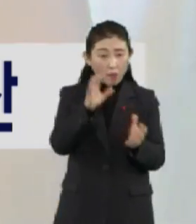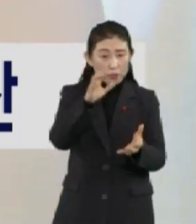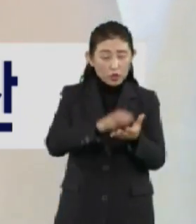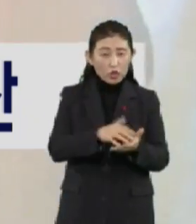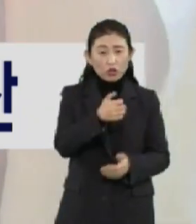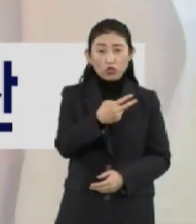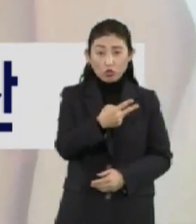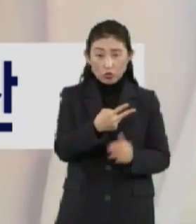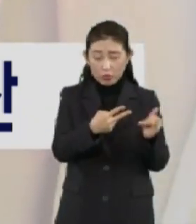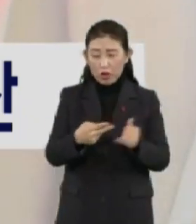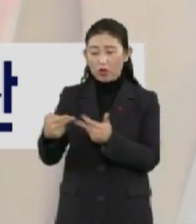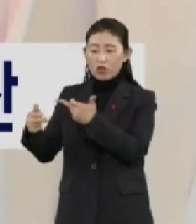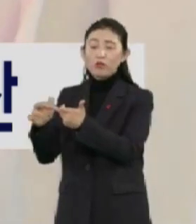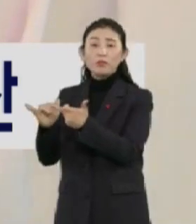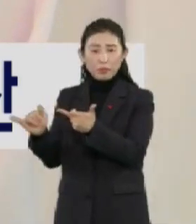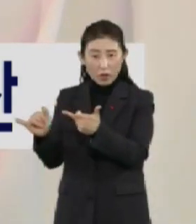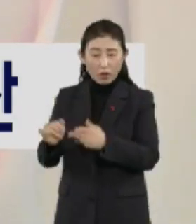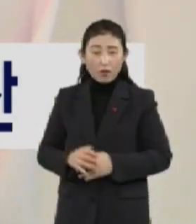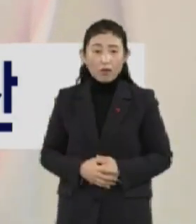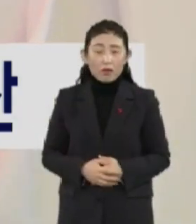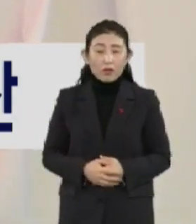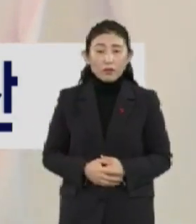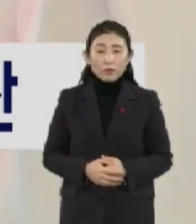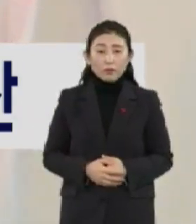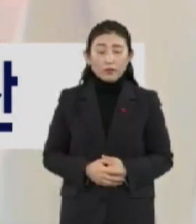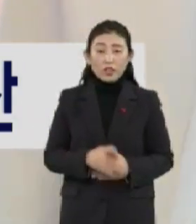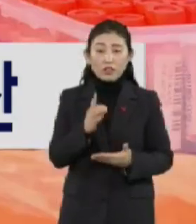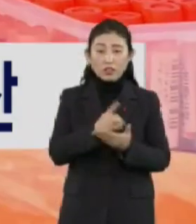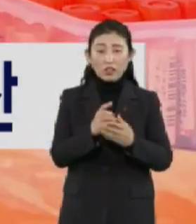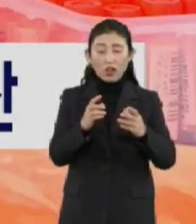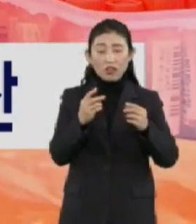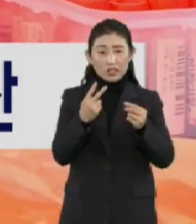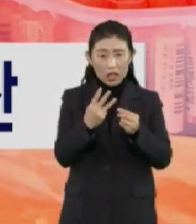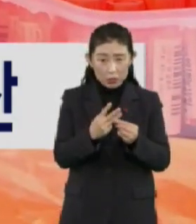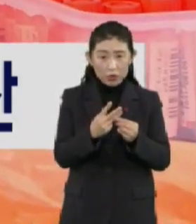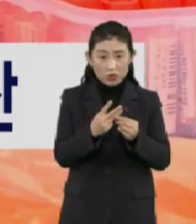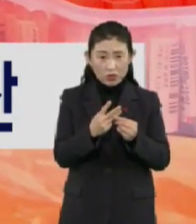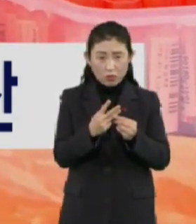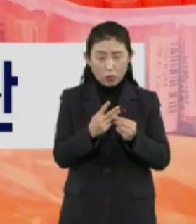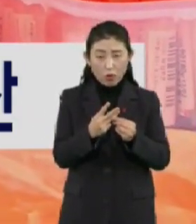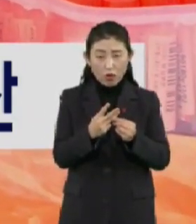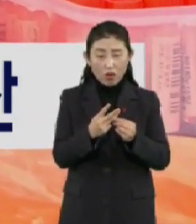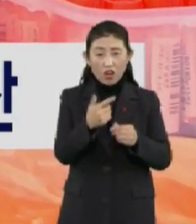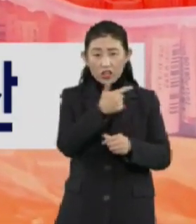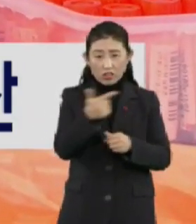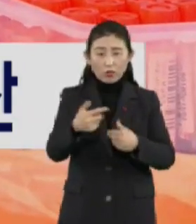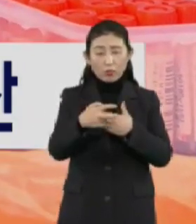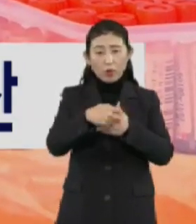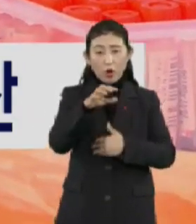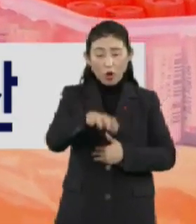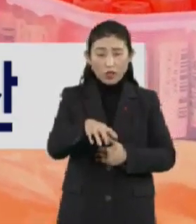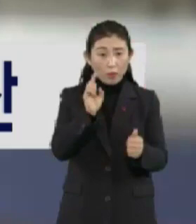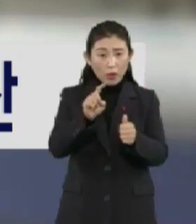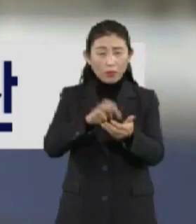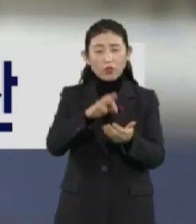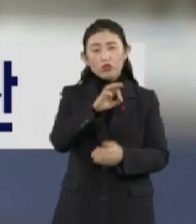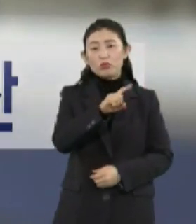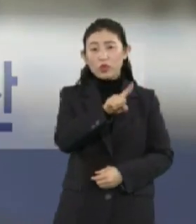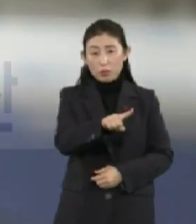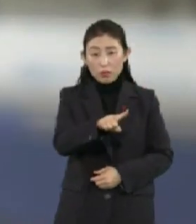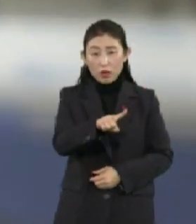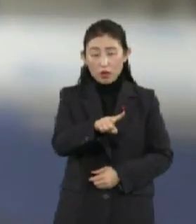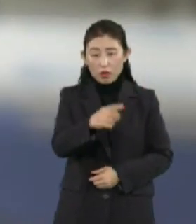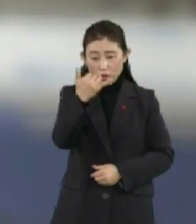각각 52명, 17명에 달합니다. 천안에서 세 번째로 규모가 큰 종합병원에서는 21명이 확진되는